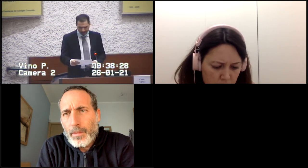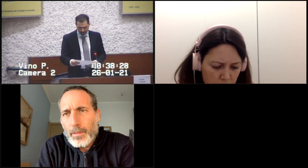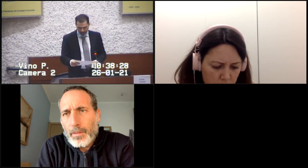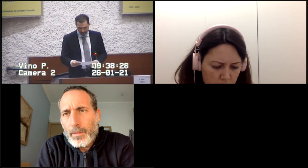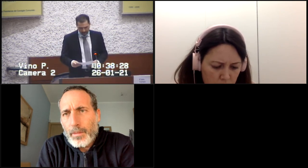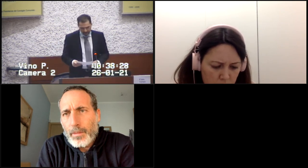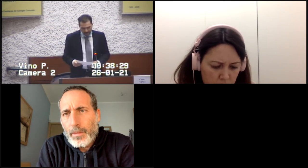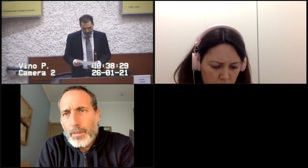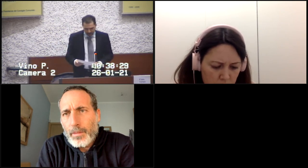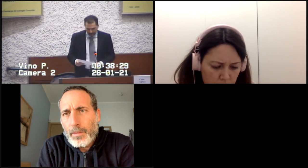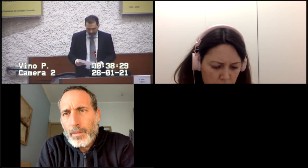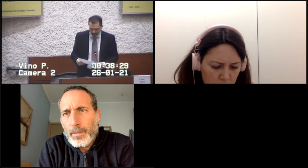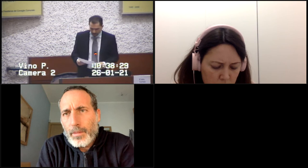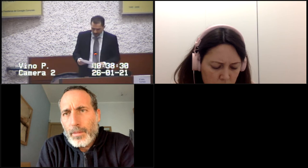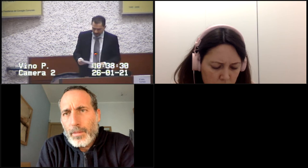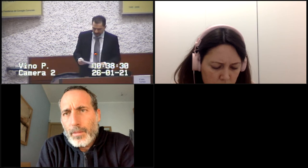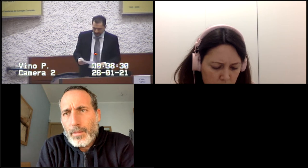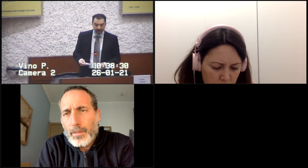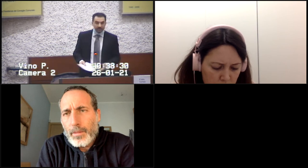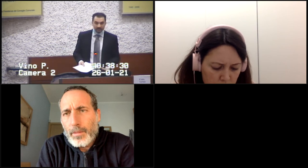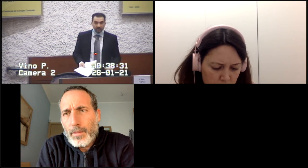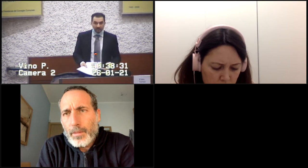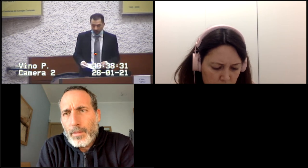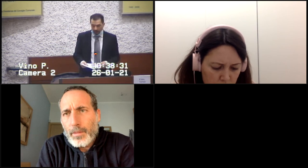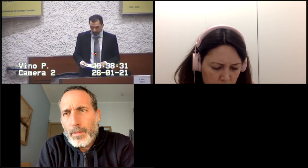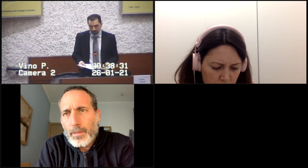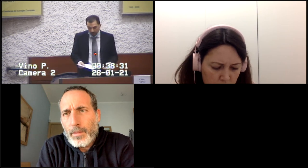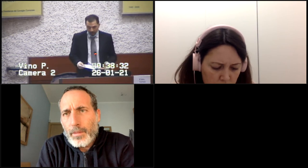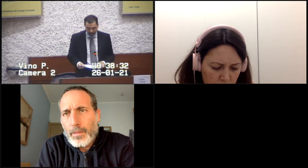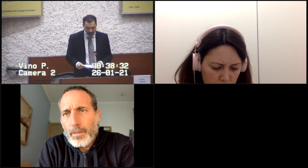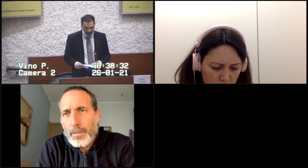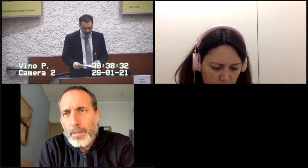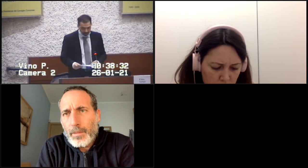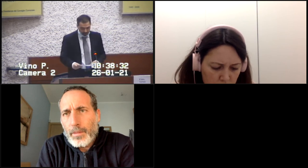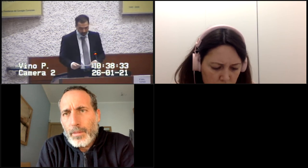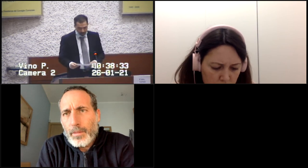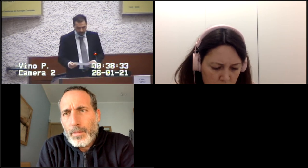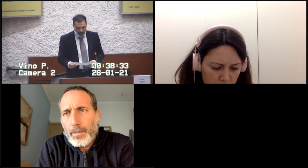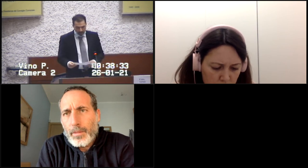che nasce da irresponsabilità e discriminazione politica.